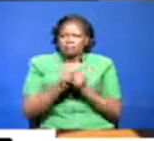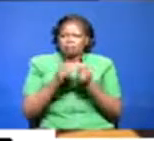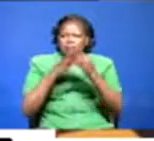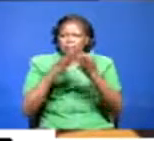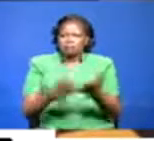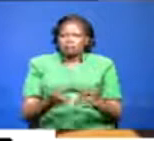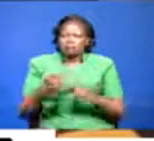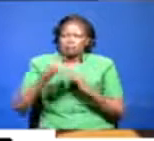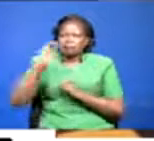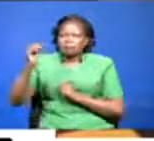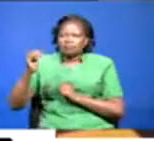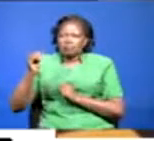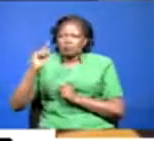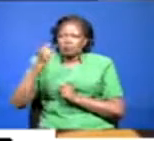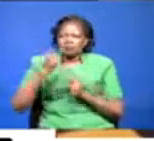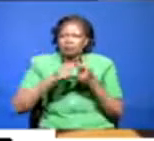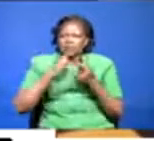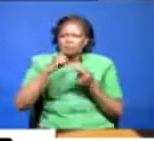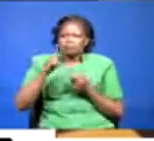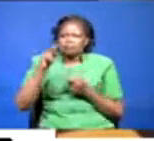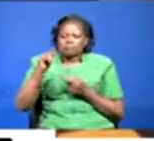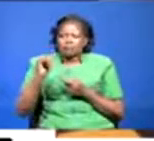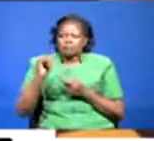mlima. Nimemwambia huyu Kanini Kega alikuwa